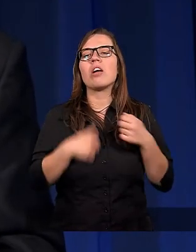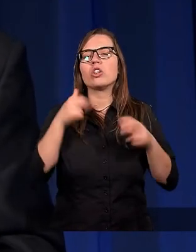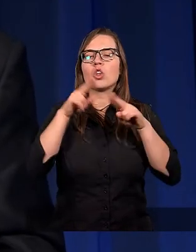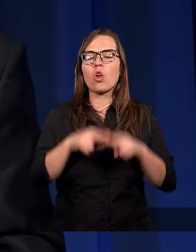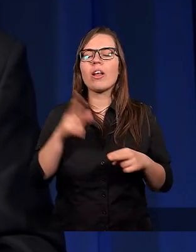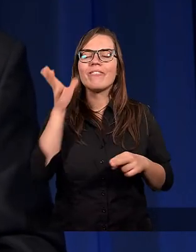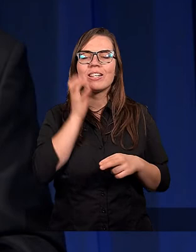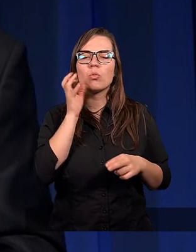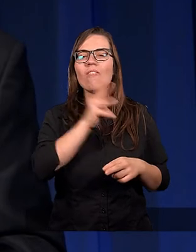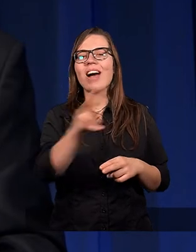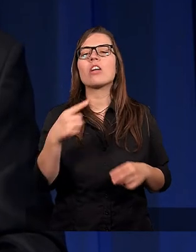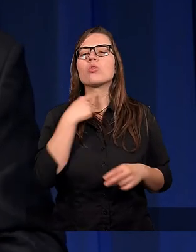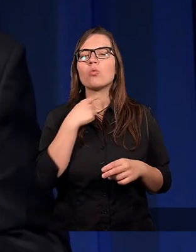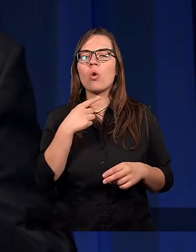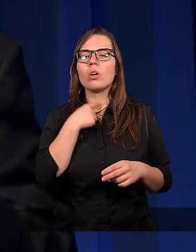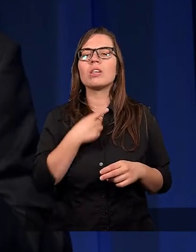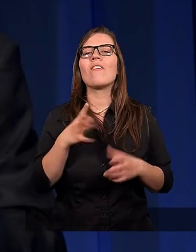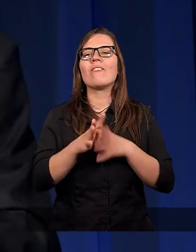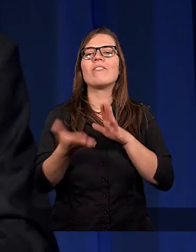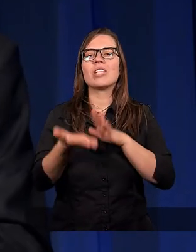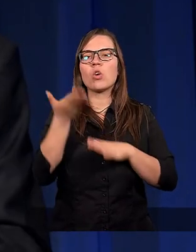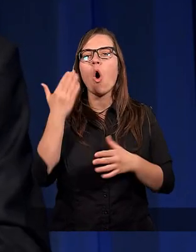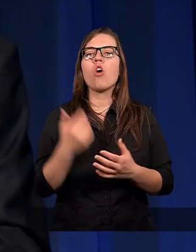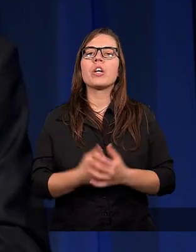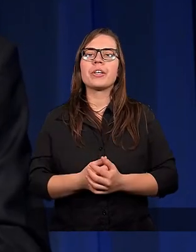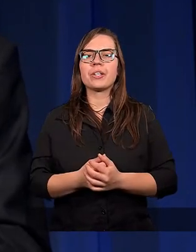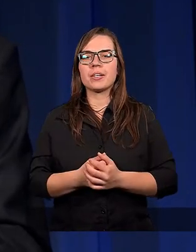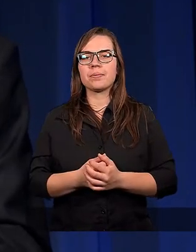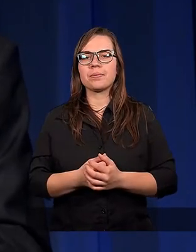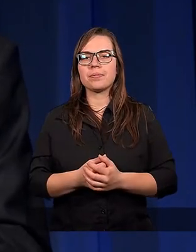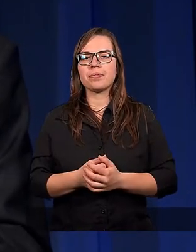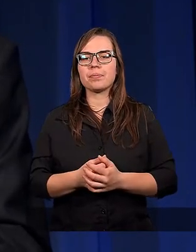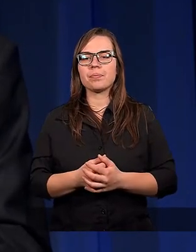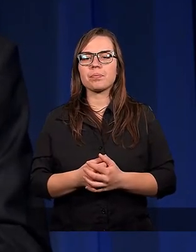został wysłuchany wasz głos w wysokości.